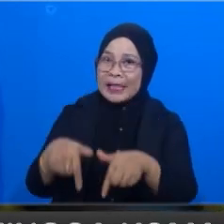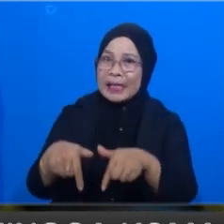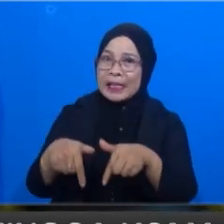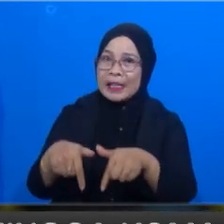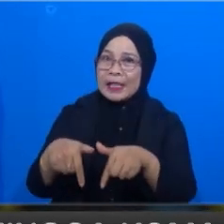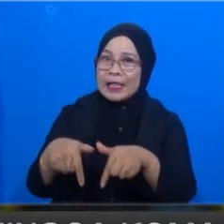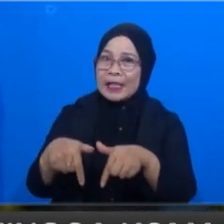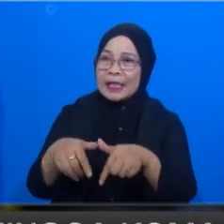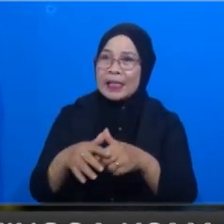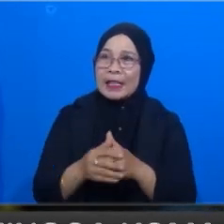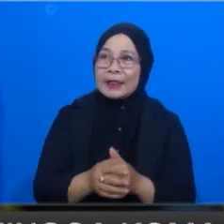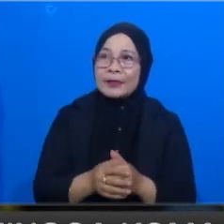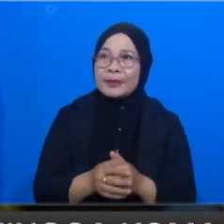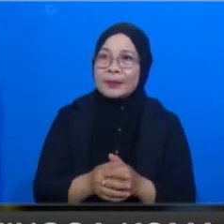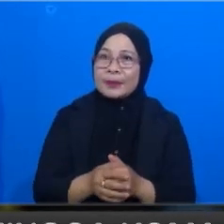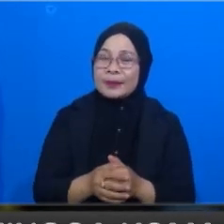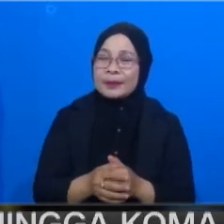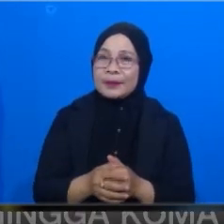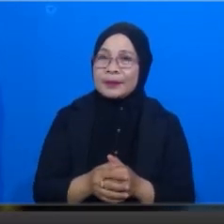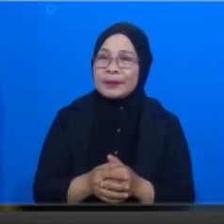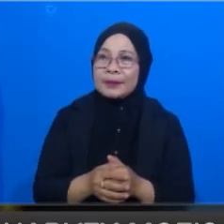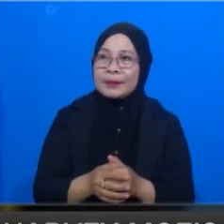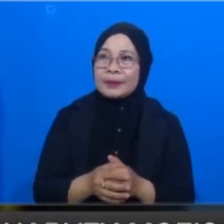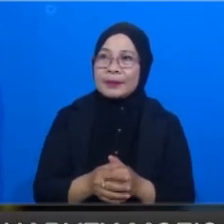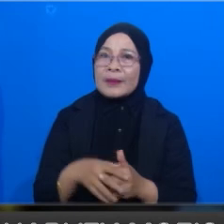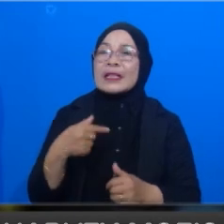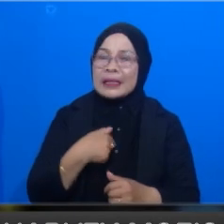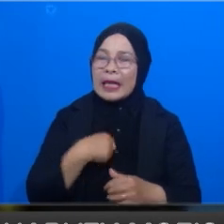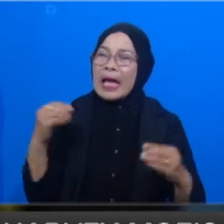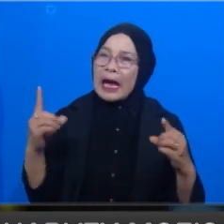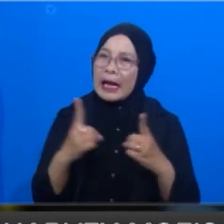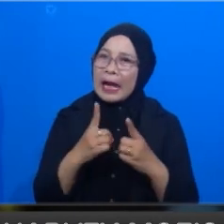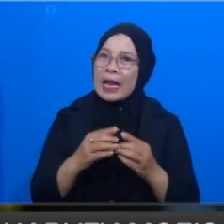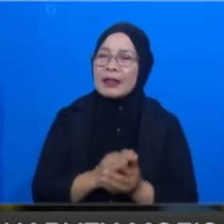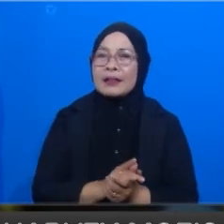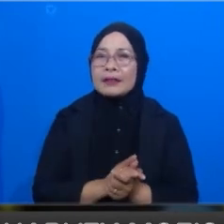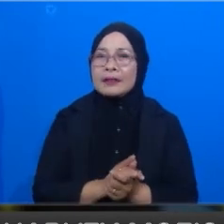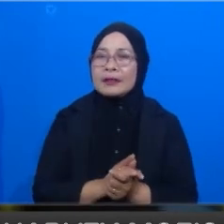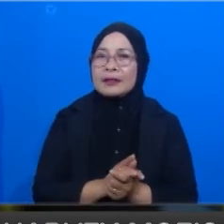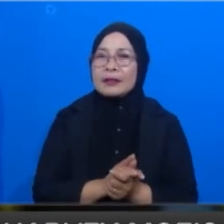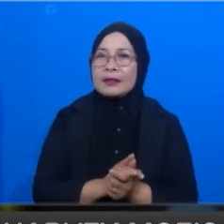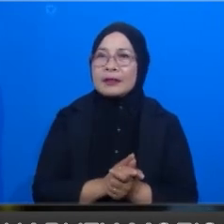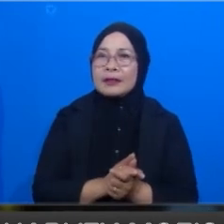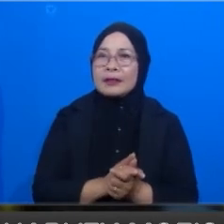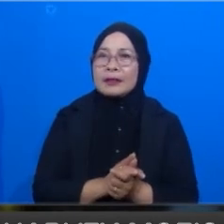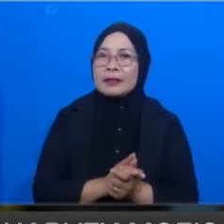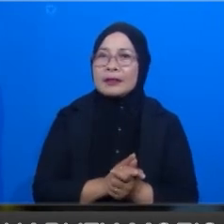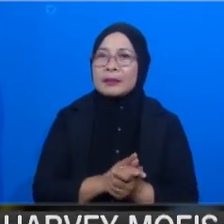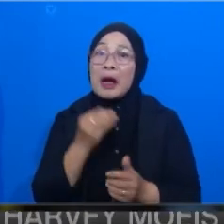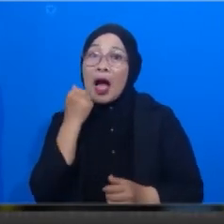Ibu? Mulai terdakwa Harvey Moise? Kenal mulia. Ada hubungan keluarga? Tidak ada. Pekerjaan? Tidak ada. Tidak